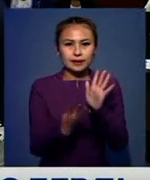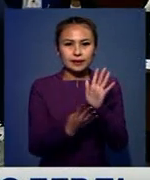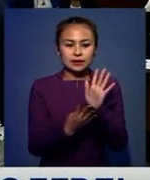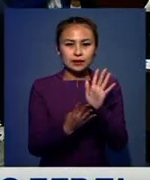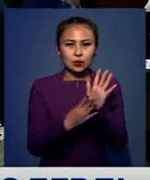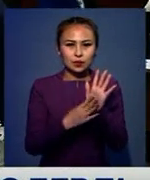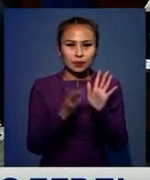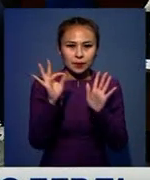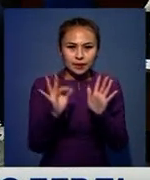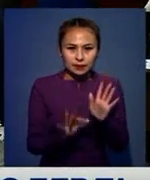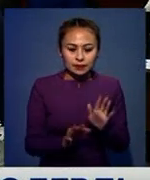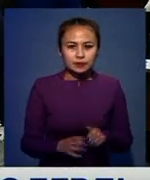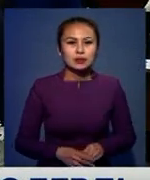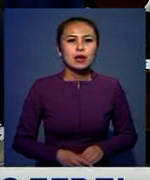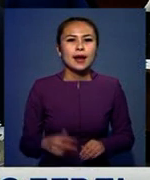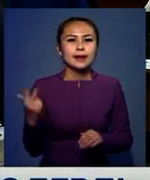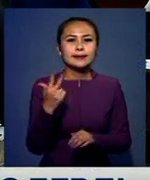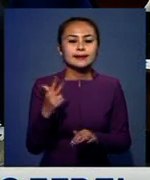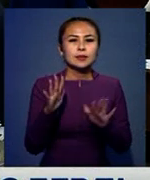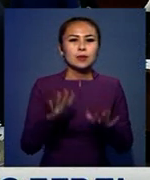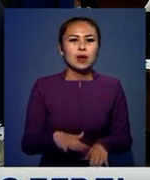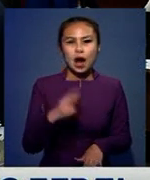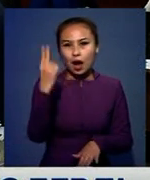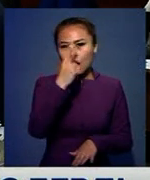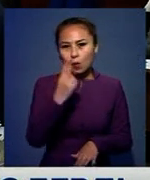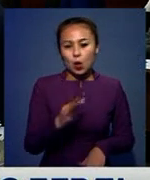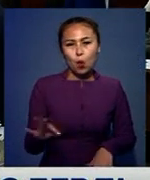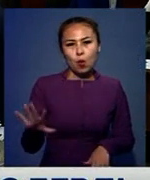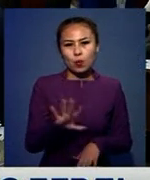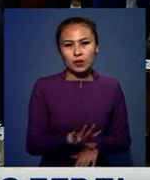78,9% дауыс берген. Үшінші орында Ақмола